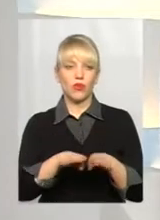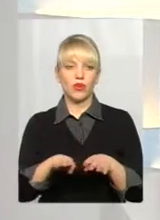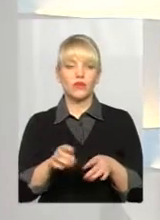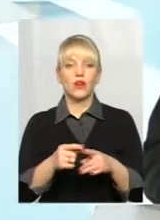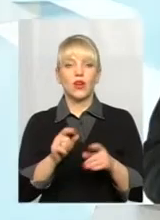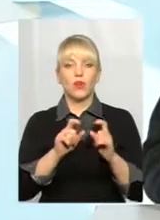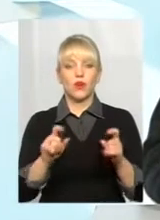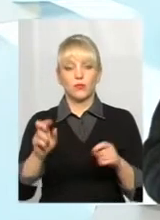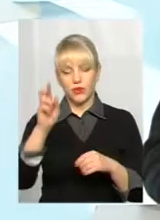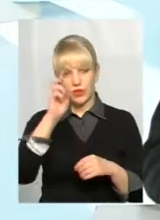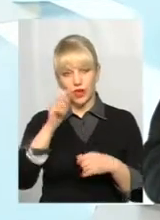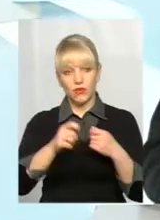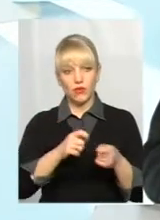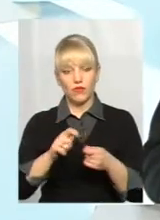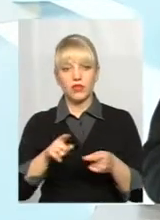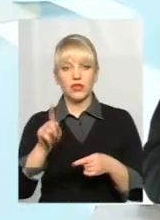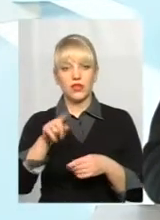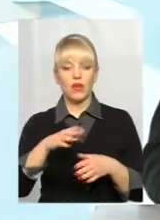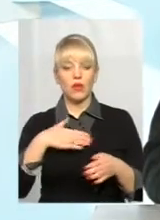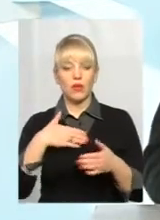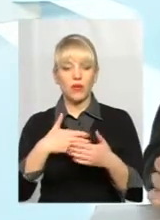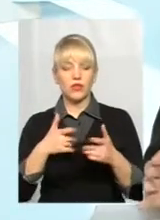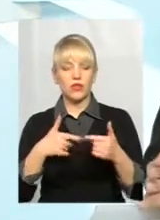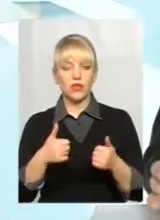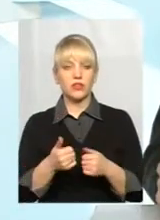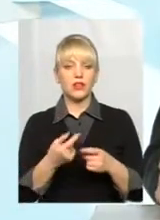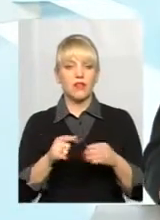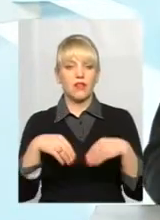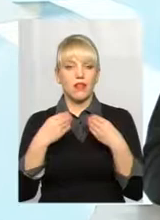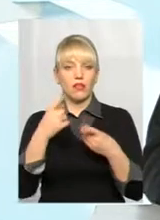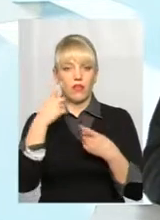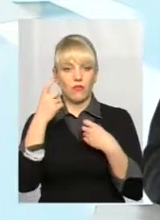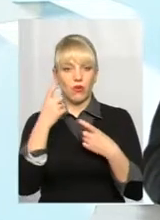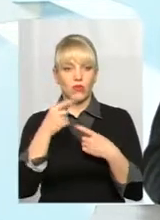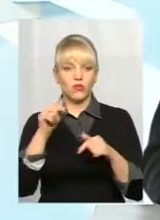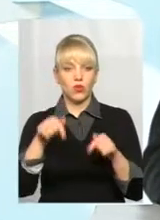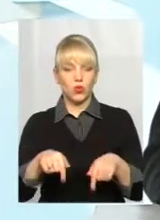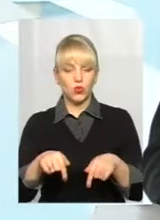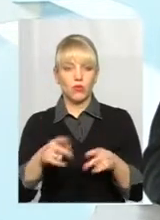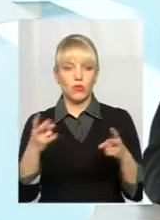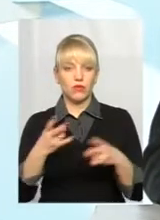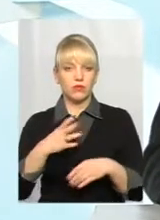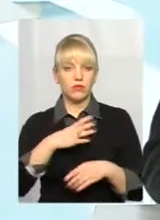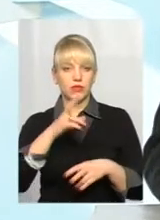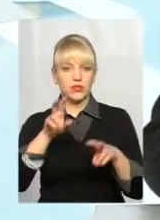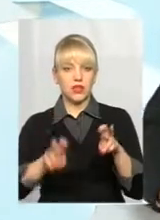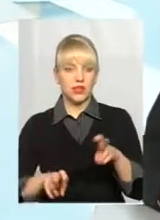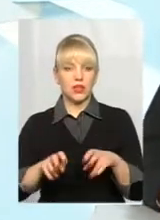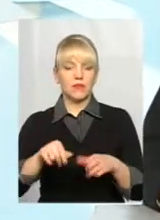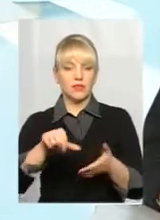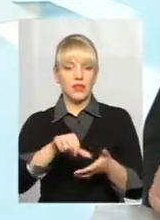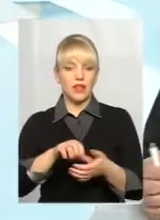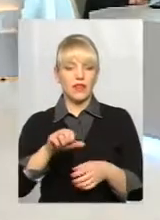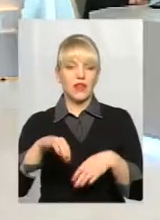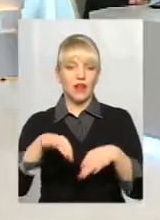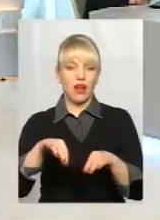органів державної влади і навіть громадських організацій. Надання інформації громадянам. Тобто тут мав сидіти сьогодні представник Автодору,